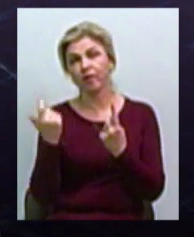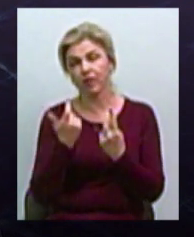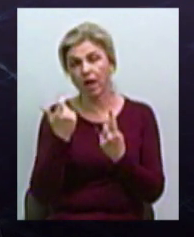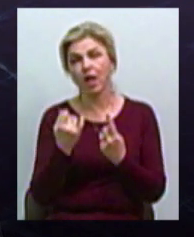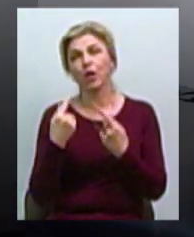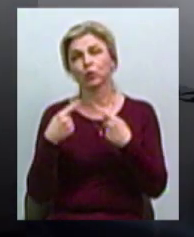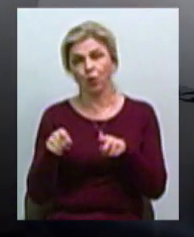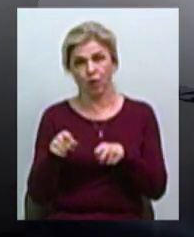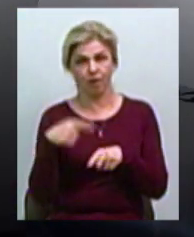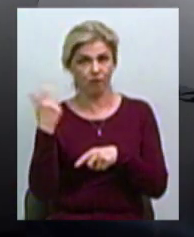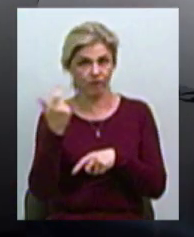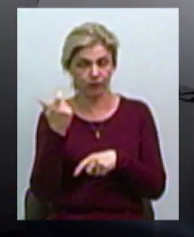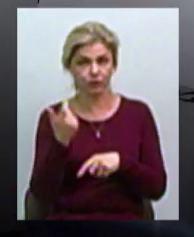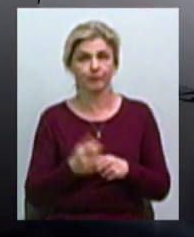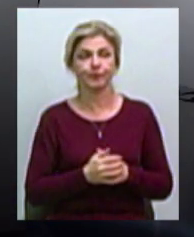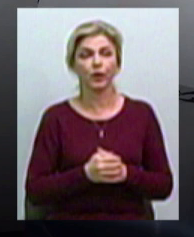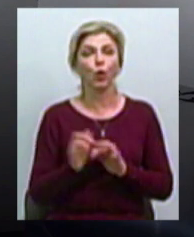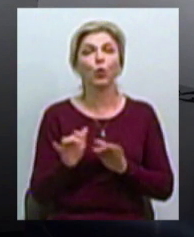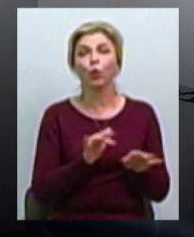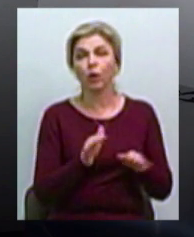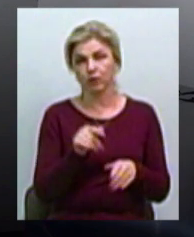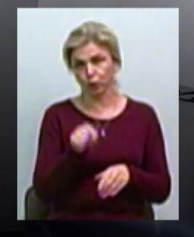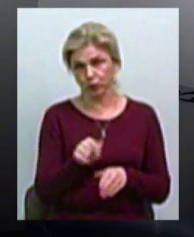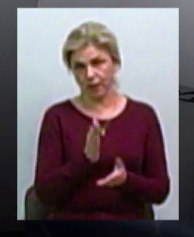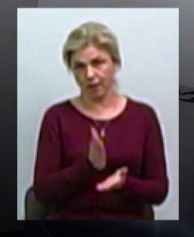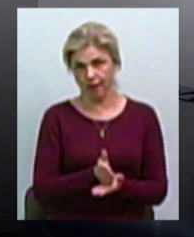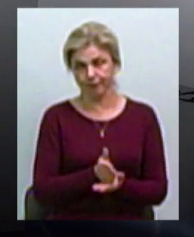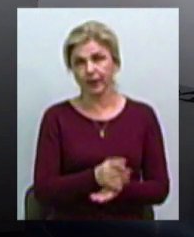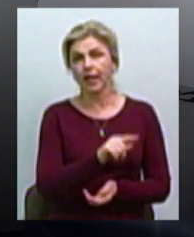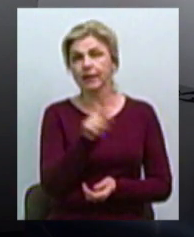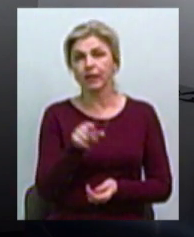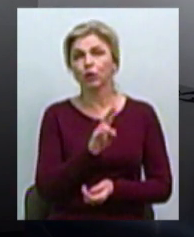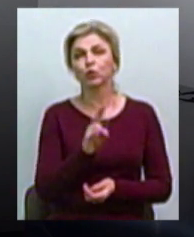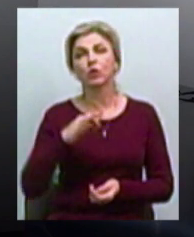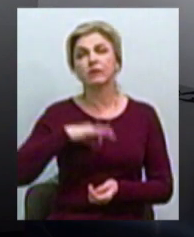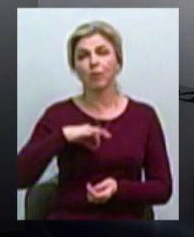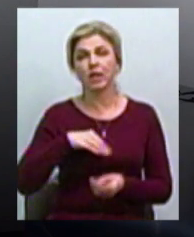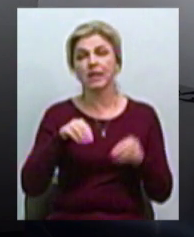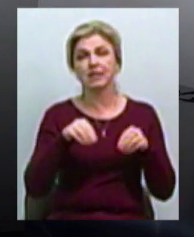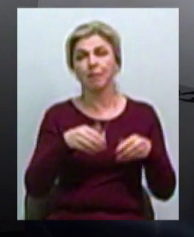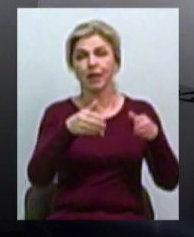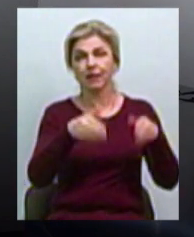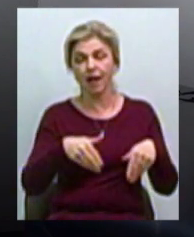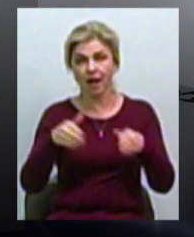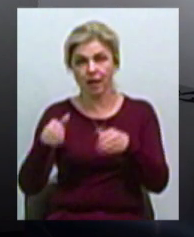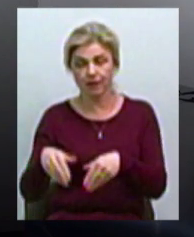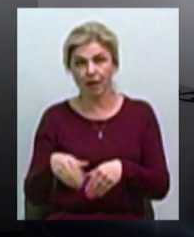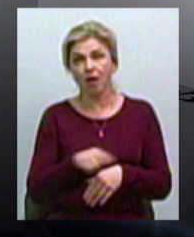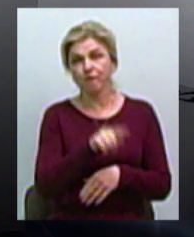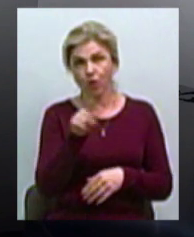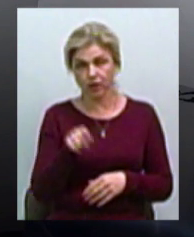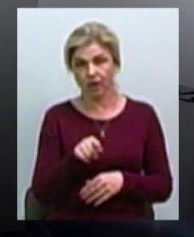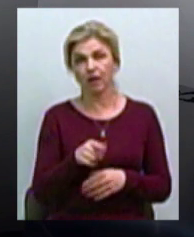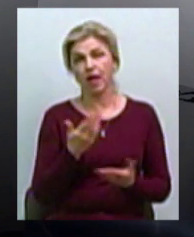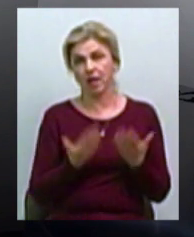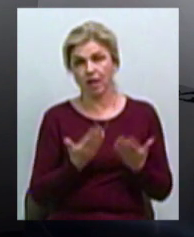набувача і все таке інше. Тобто рух тут є. І ті, хто сьогодні використовують земельні ділянки, вони, скажімо так, у